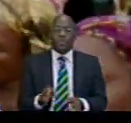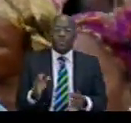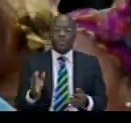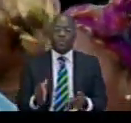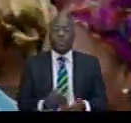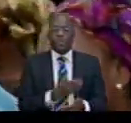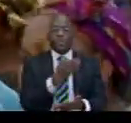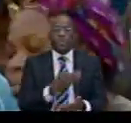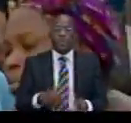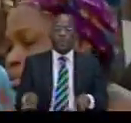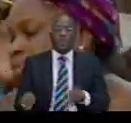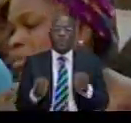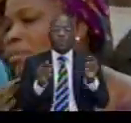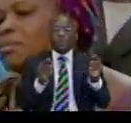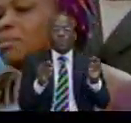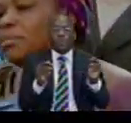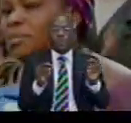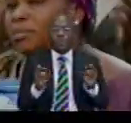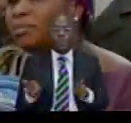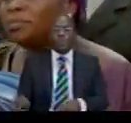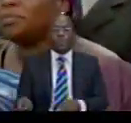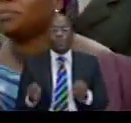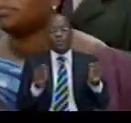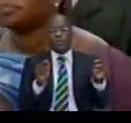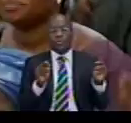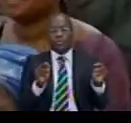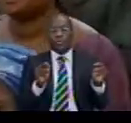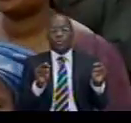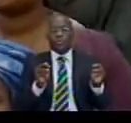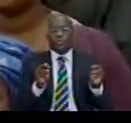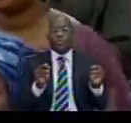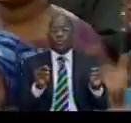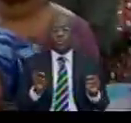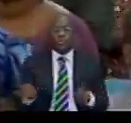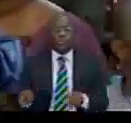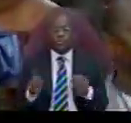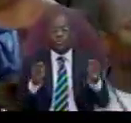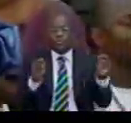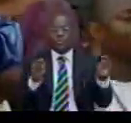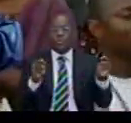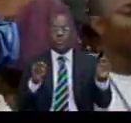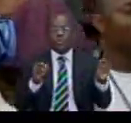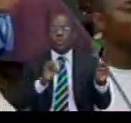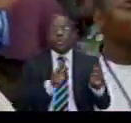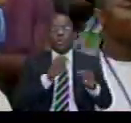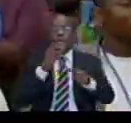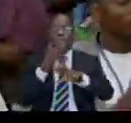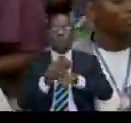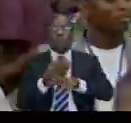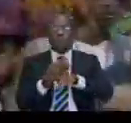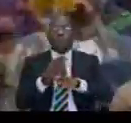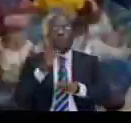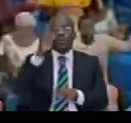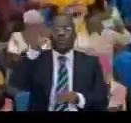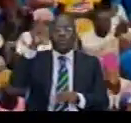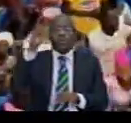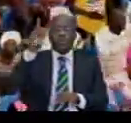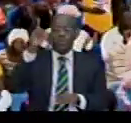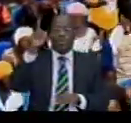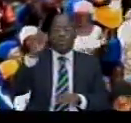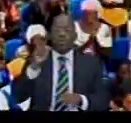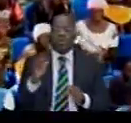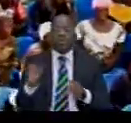Saint-Esprit. Oh, agis, agis, agis, je t'en supplie.